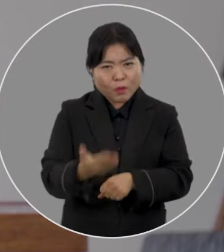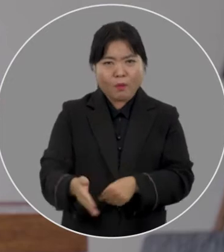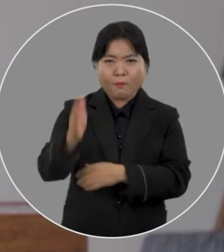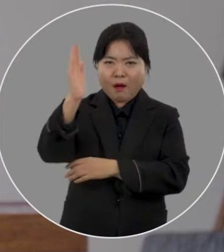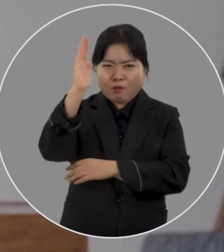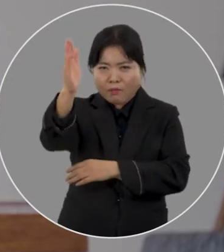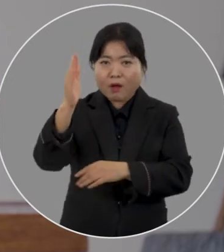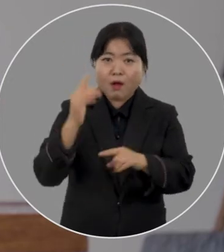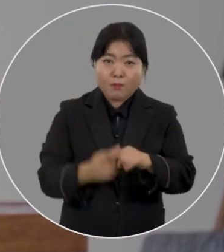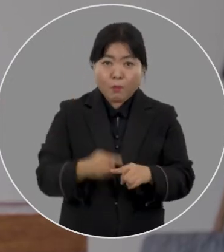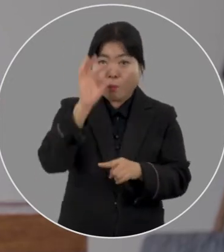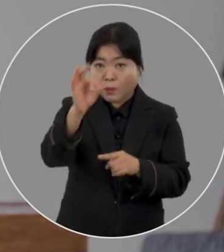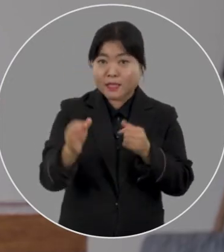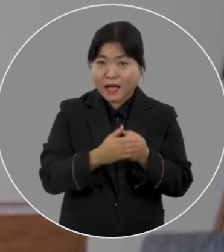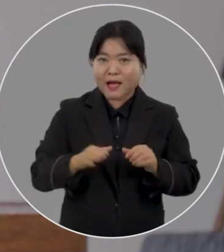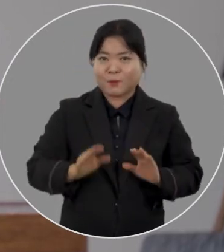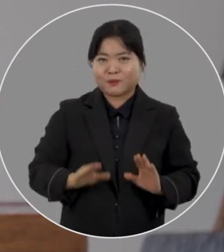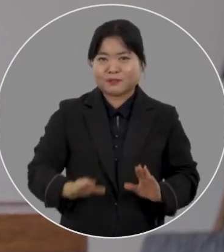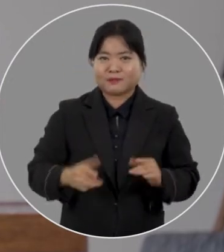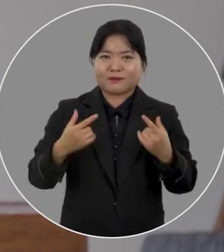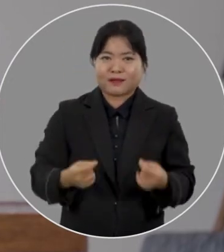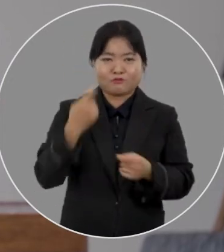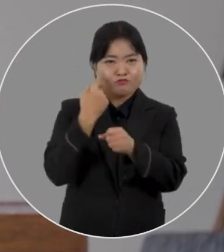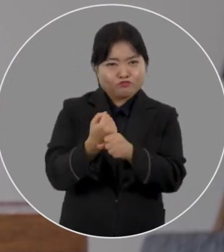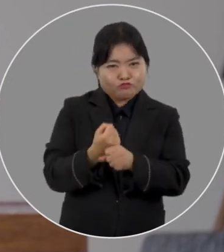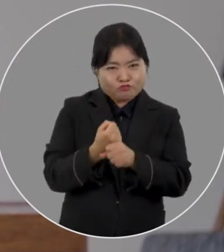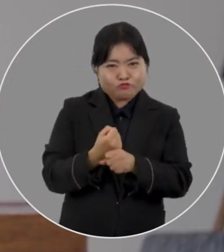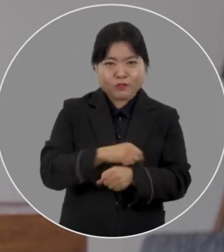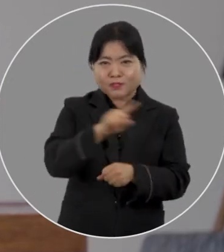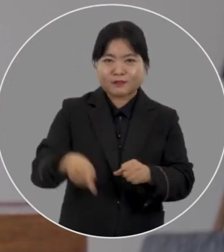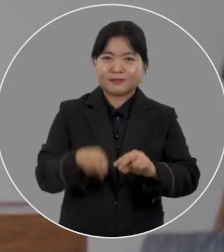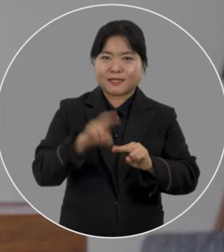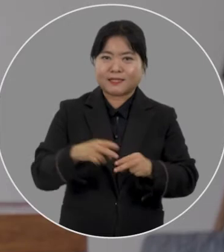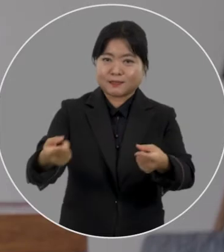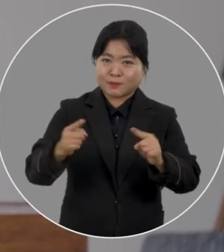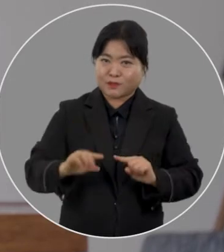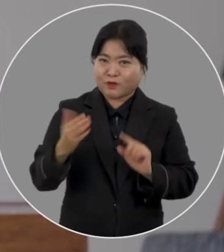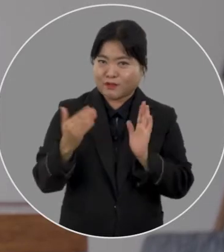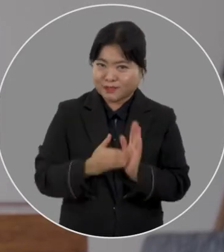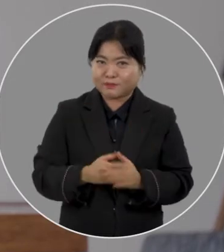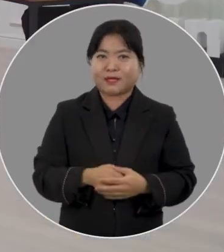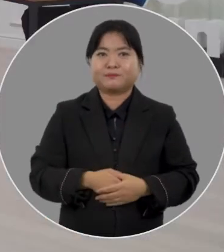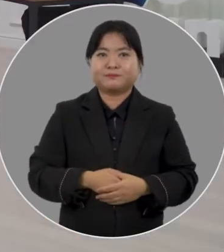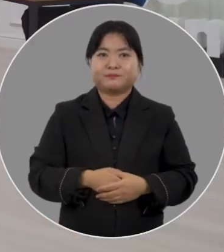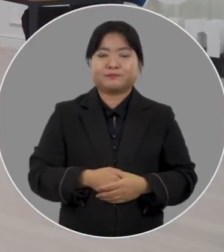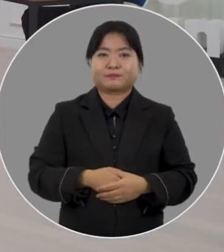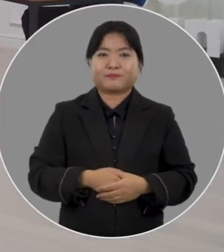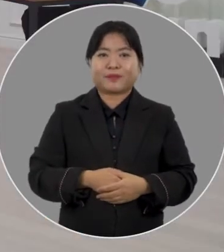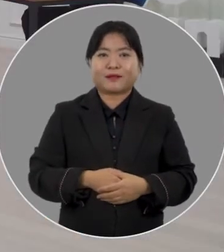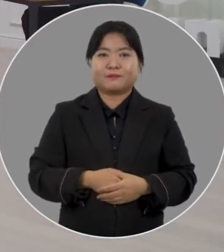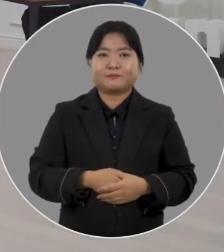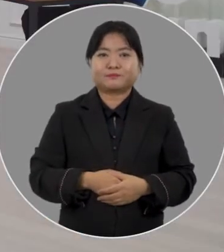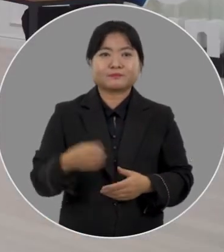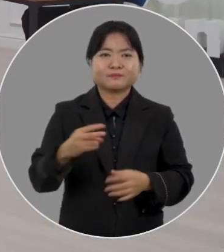하다 보니까 오늘 날까지도 이렇게 연구도 하고 이런 자리에 참석하게 된 것 같습니다. 네. 그런 또